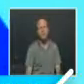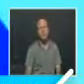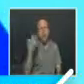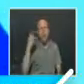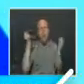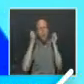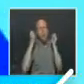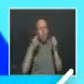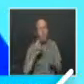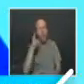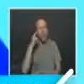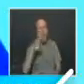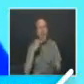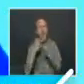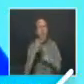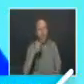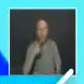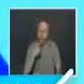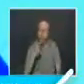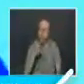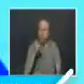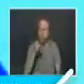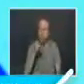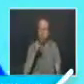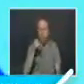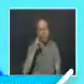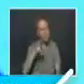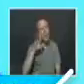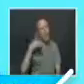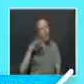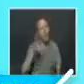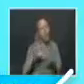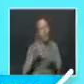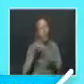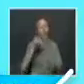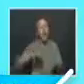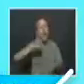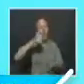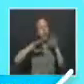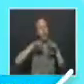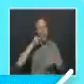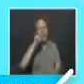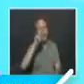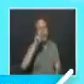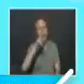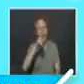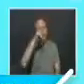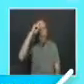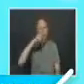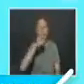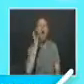הייתי בשוק, אני לא יודע מה לענות לו. אני אמר לו, כן, אמרתי לו, כן, הוא אמור להיות ככה. אבל ראש הממשלה הזה הוא אבא